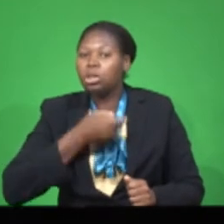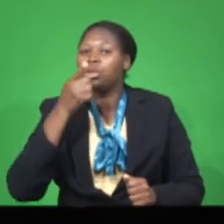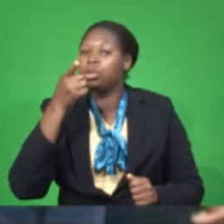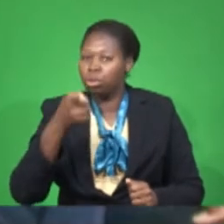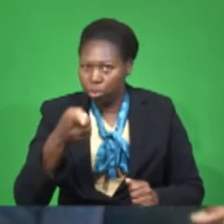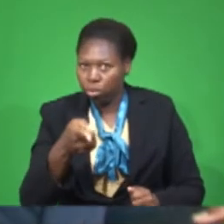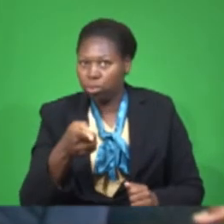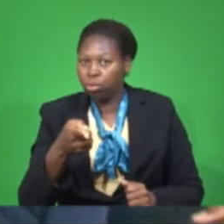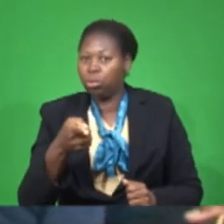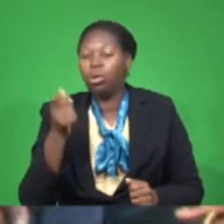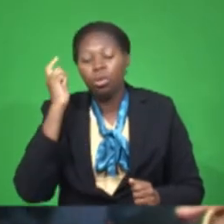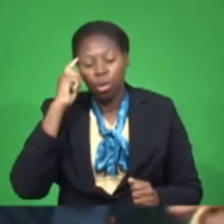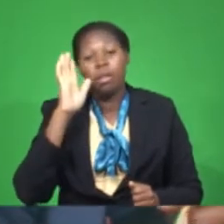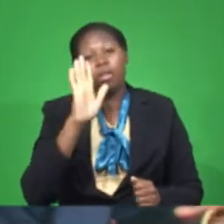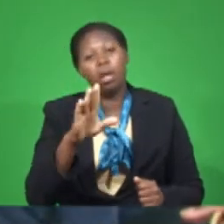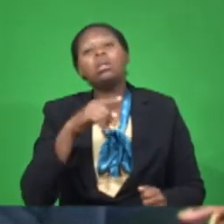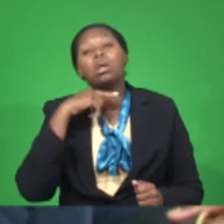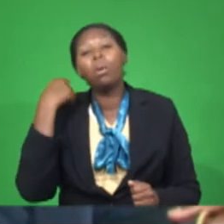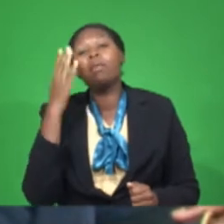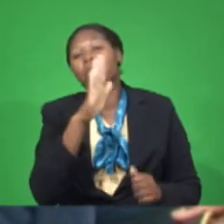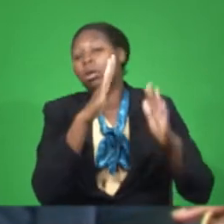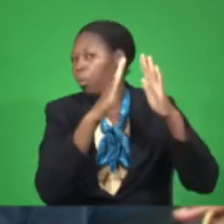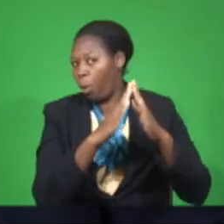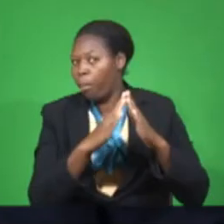wokuti upone kwezo vazhinji vanobva kuti iwo ngavasungirire imbwa yavo